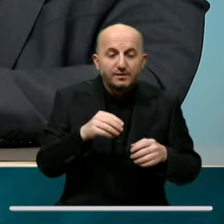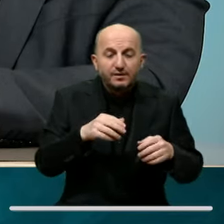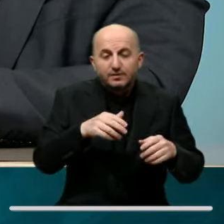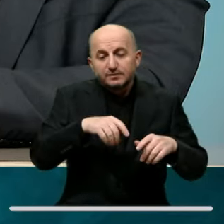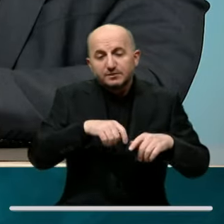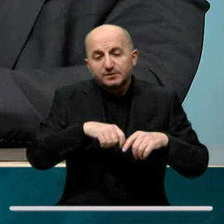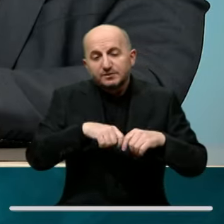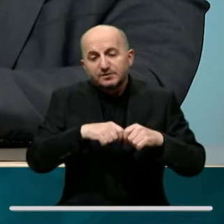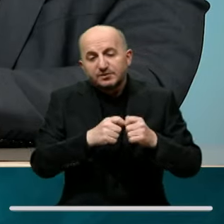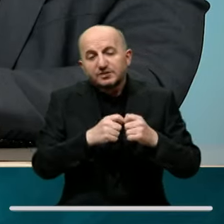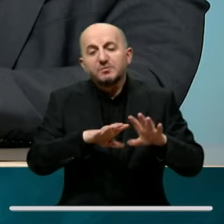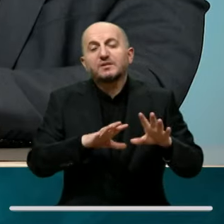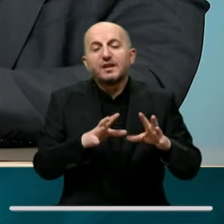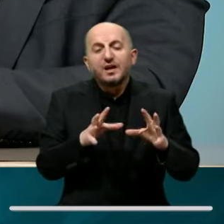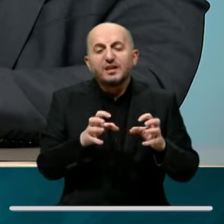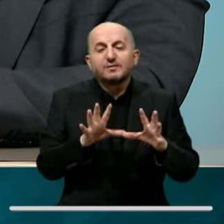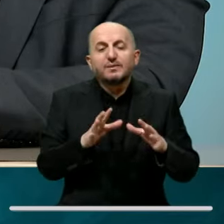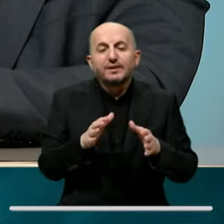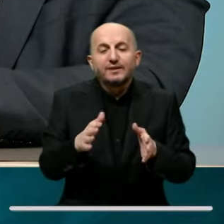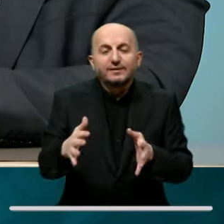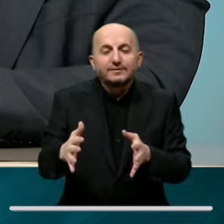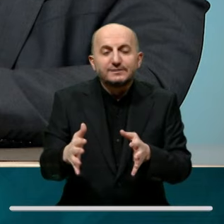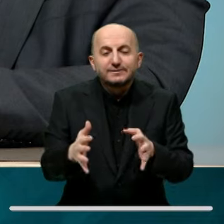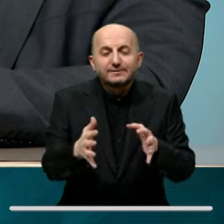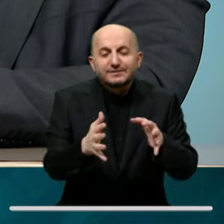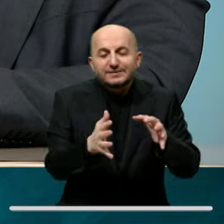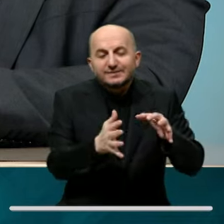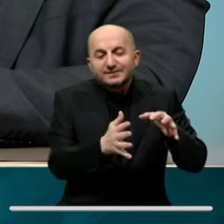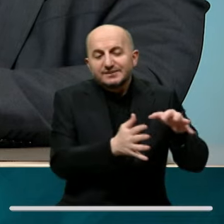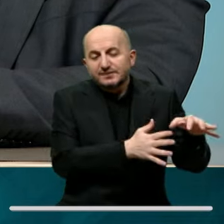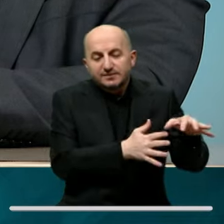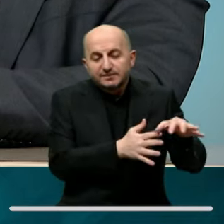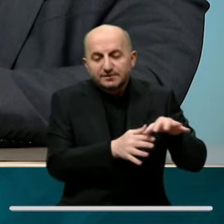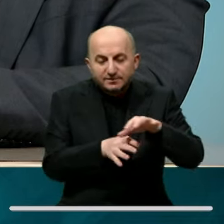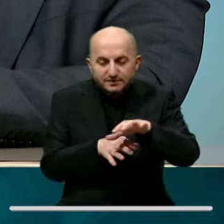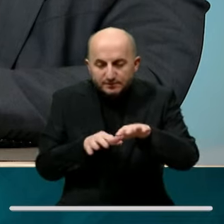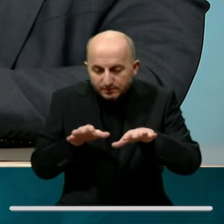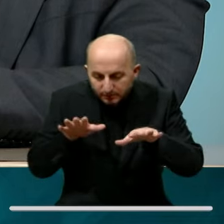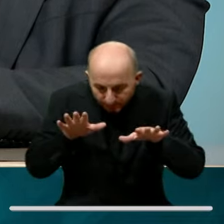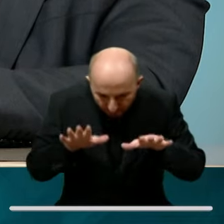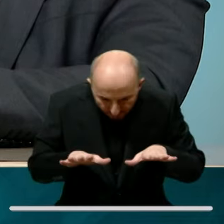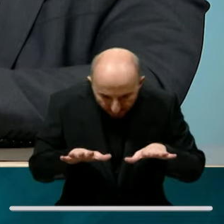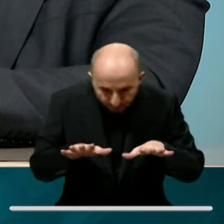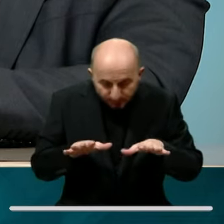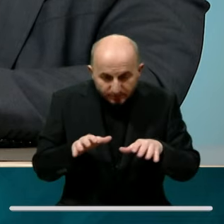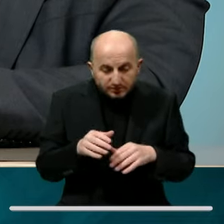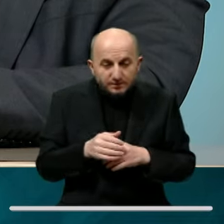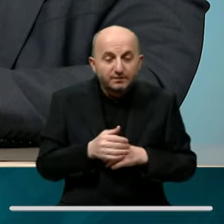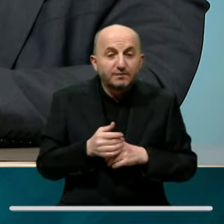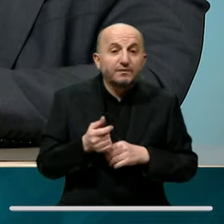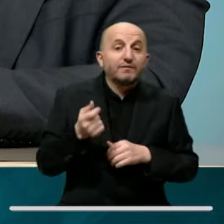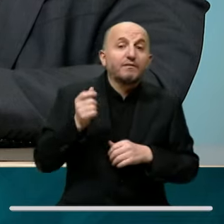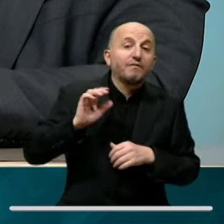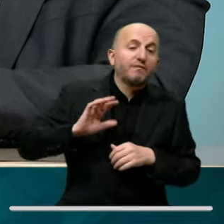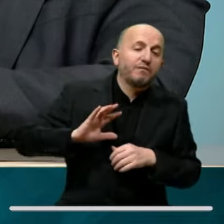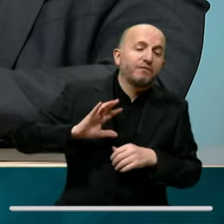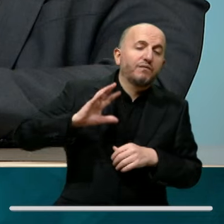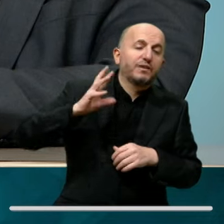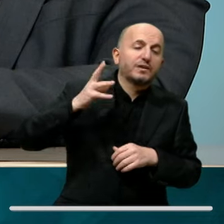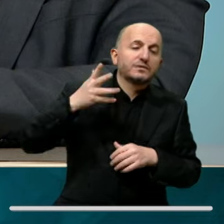onu böyle canını acıtmadan şöyle elimizle böyle hafif kenarıya falan alsak, evet, olur mu? Fazla bir